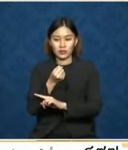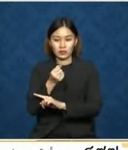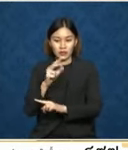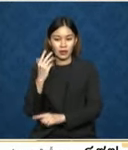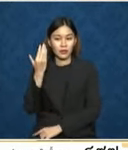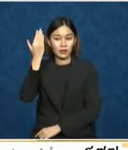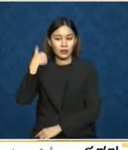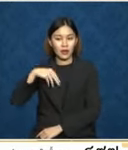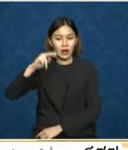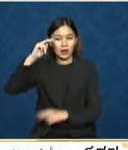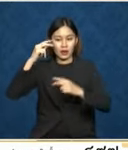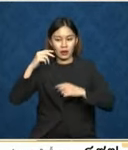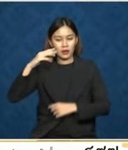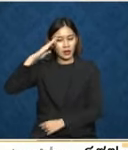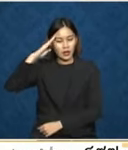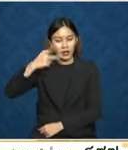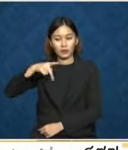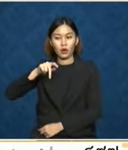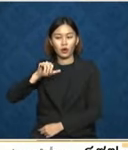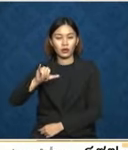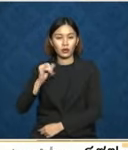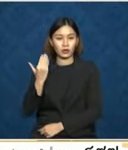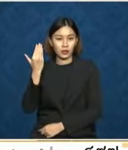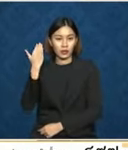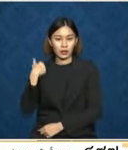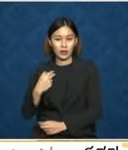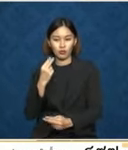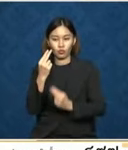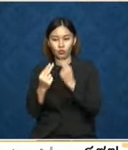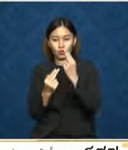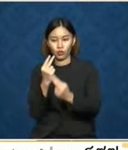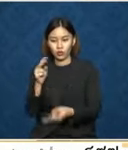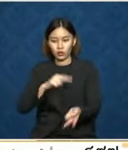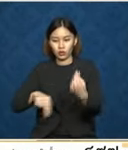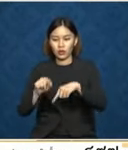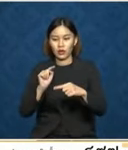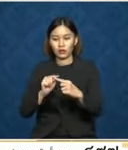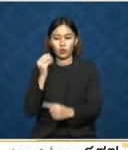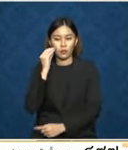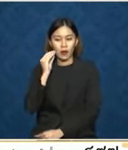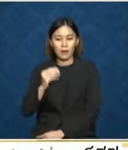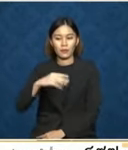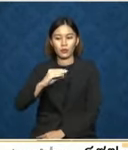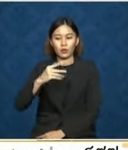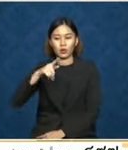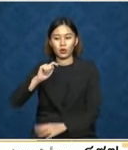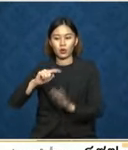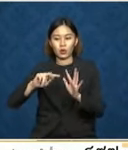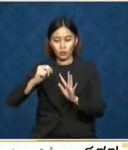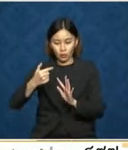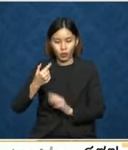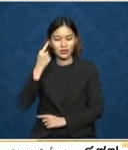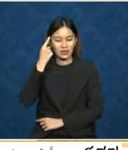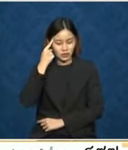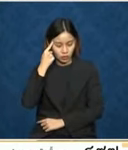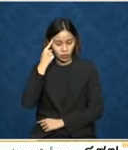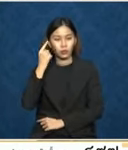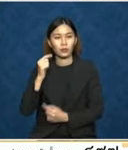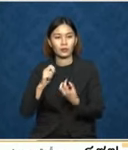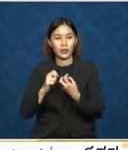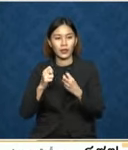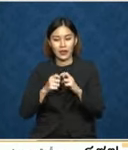จันทร์โอชาท่านอดีตนายกรัฐมนตรีในสมัยนั้นครับได้เคยลงไปตรวจราชการที่อำเภอบ้านโป่งจังหวัดราชบุรีเราก็ได้รับทราบความจำเป็น